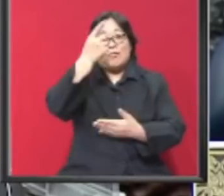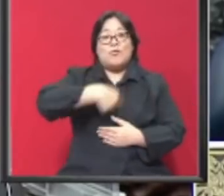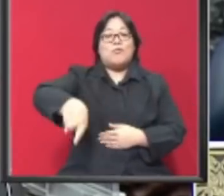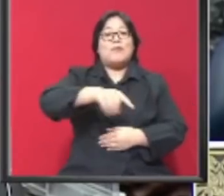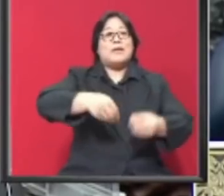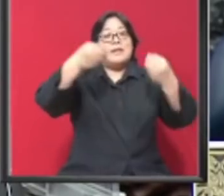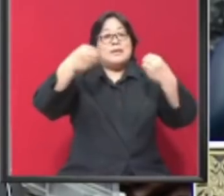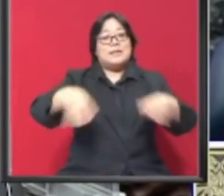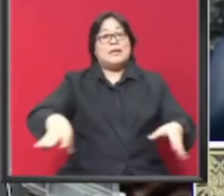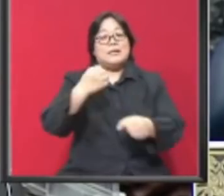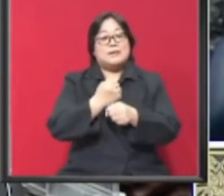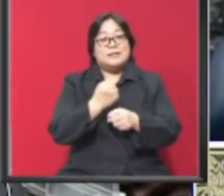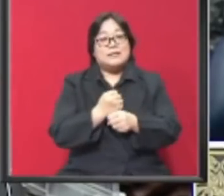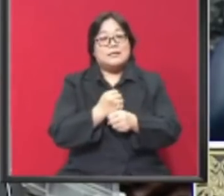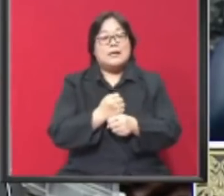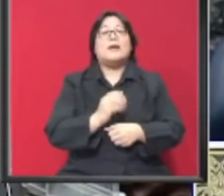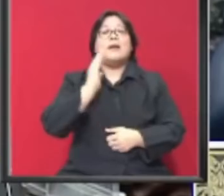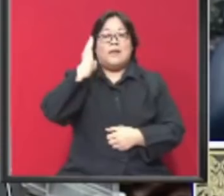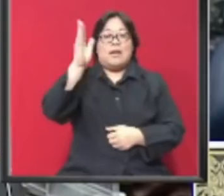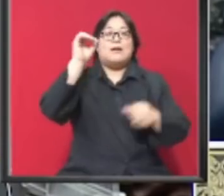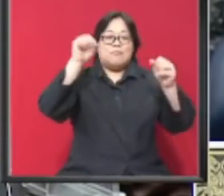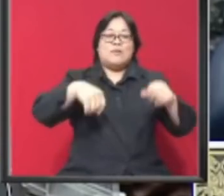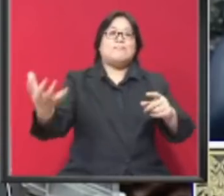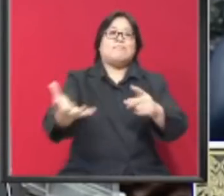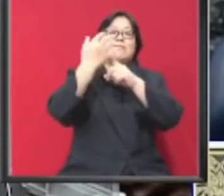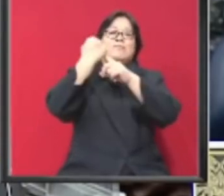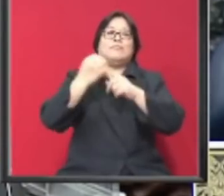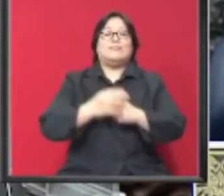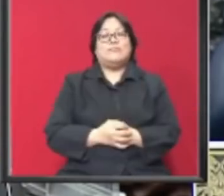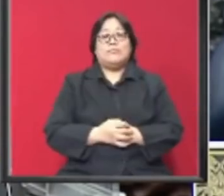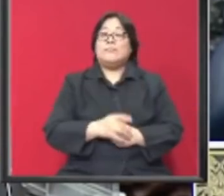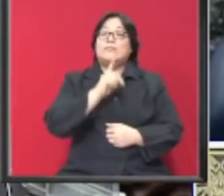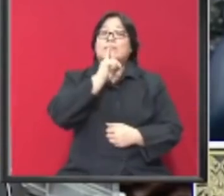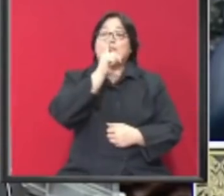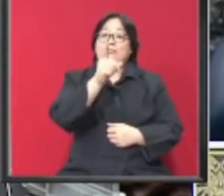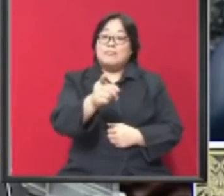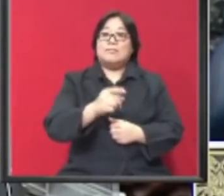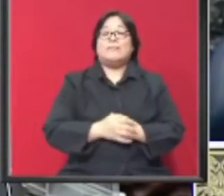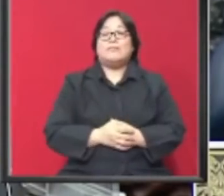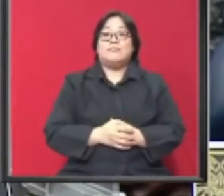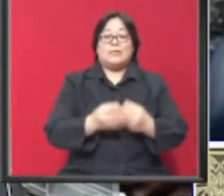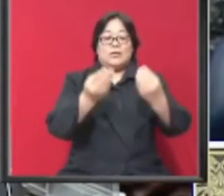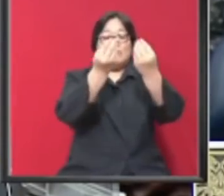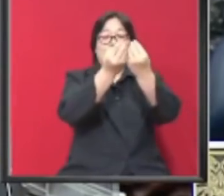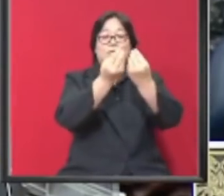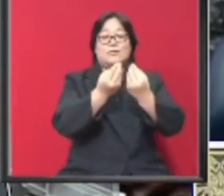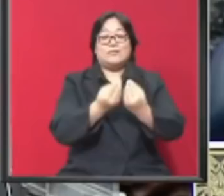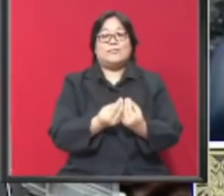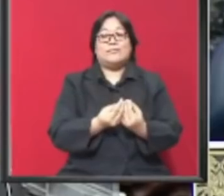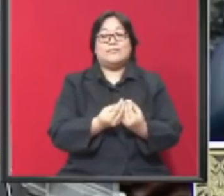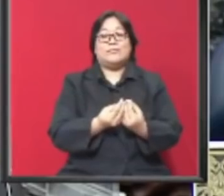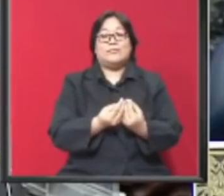mereka yang hilang punca pendapatan akan tercapai sebenarnya anggaran